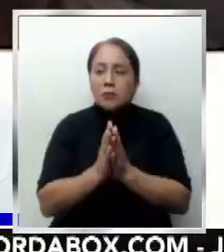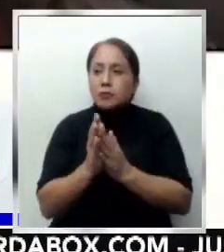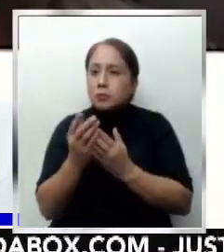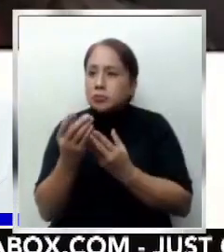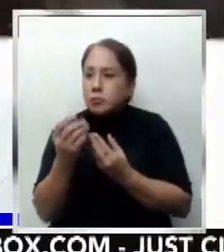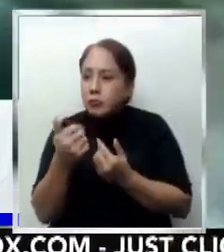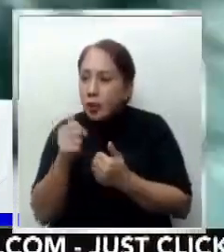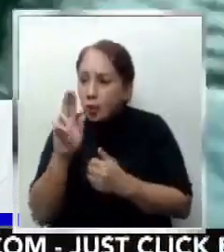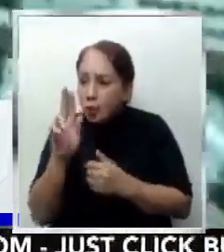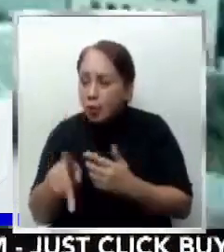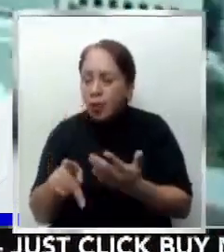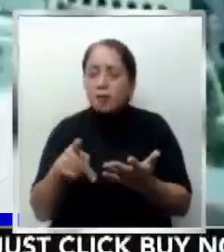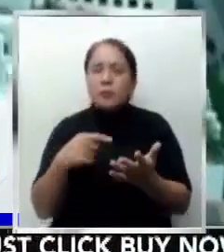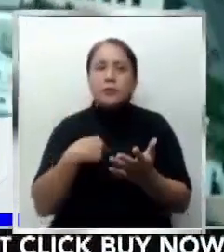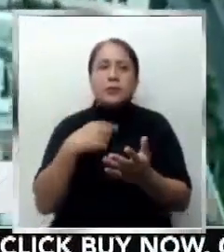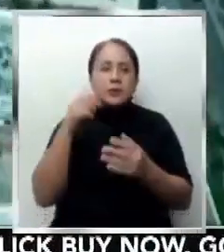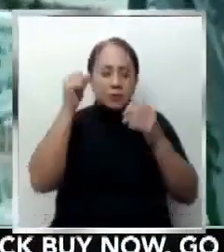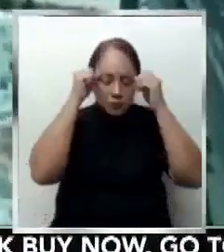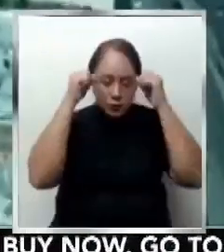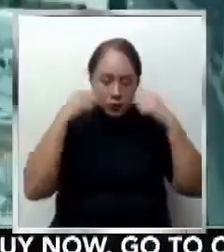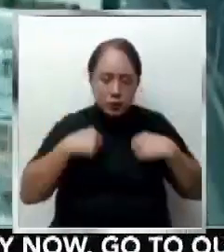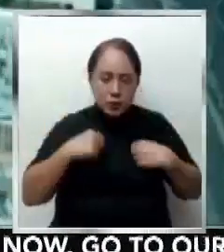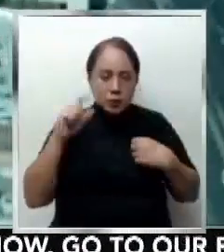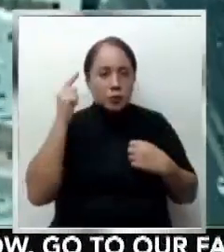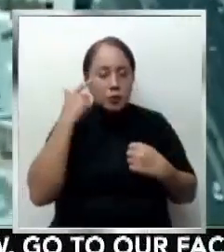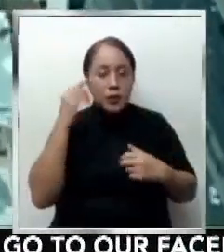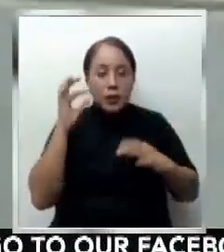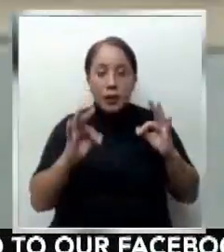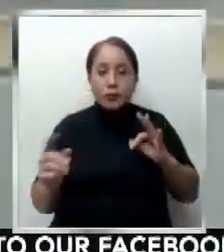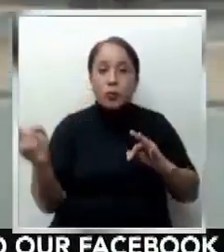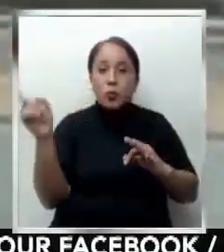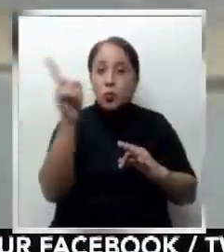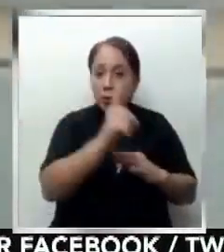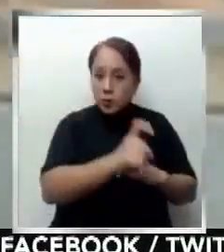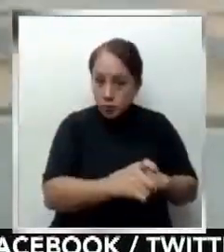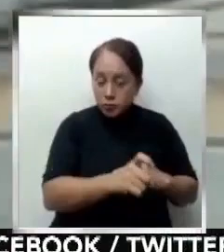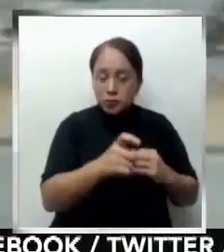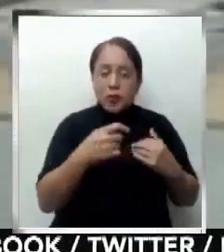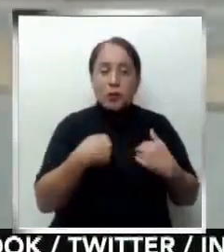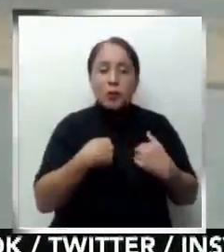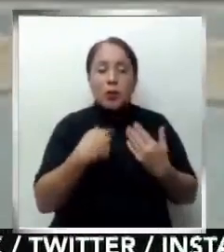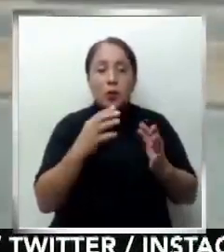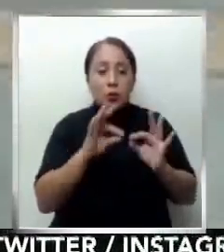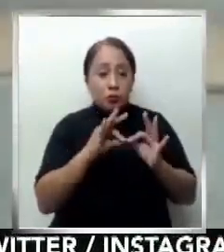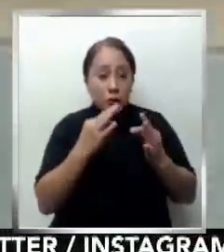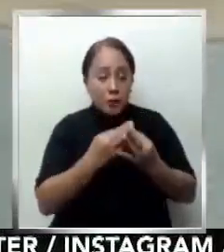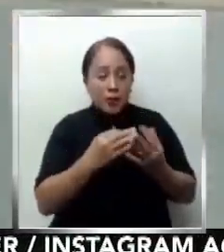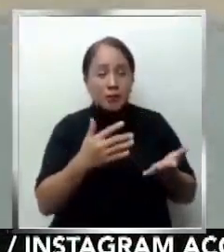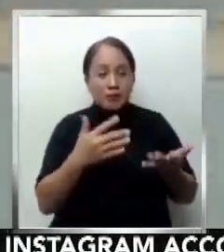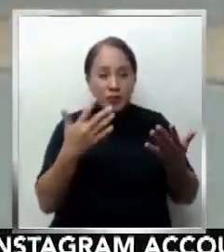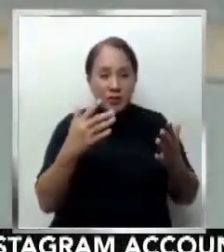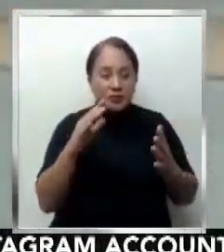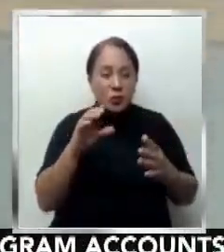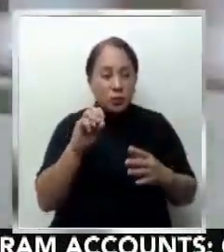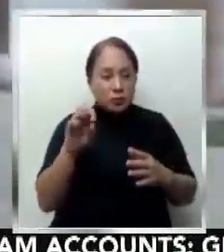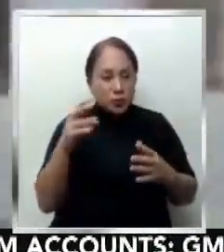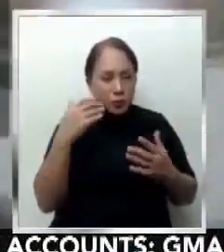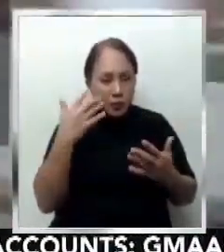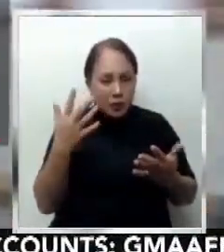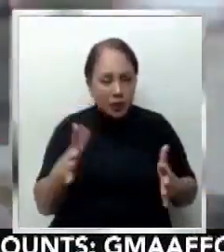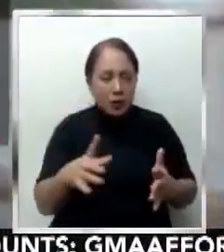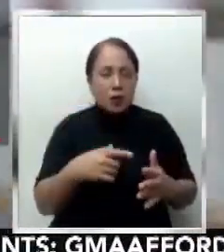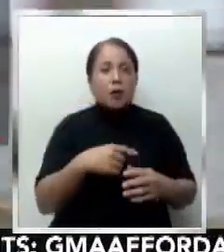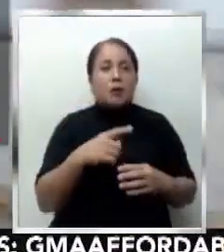Saudi government. Kung may tanong naman daw ang OFW o yung pamilya ng pumanaw na OFW tungkol sa claim,